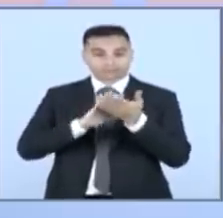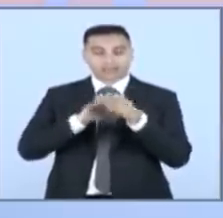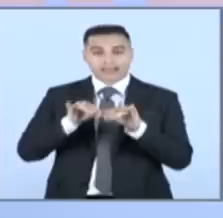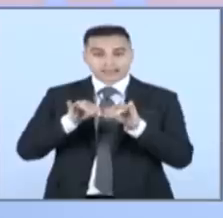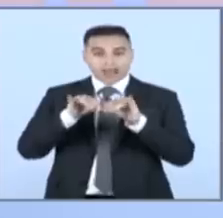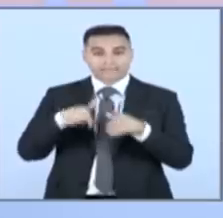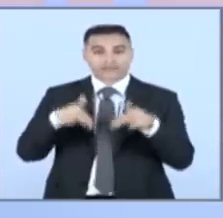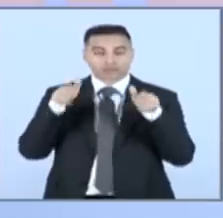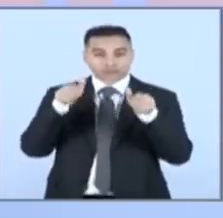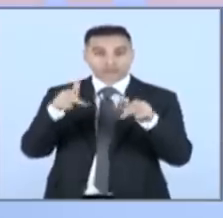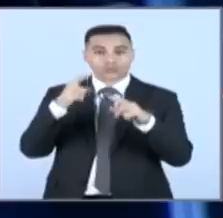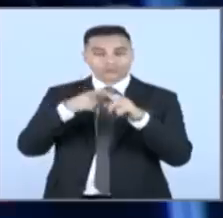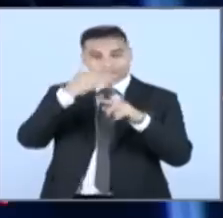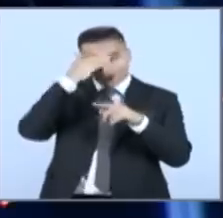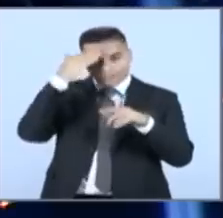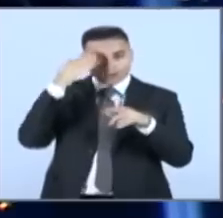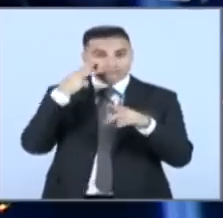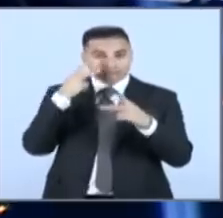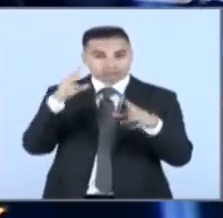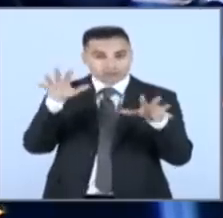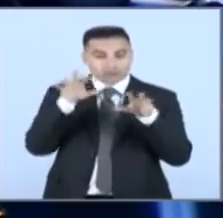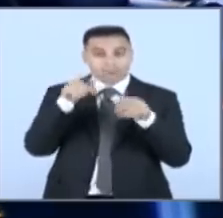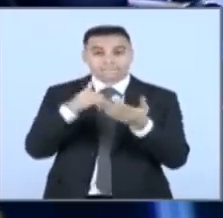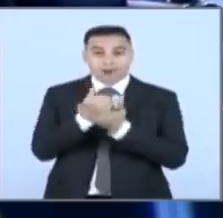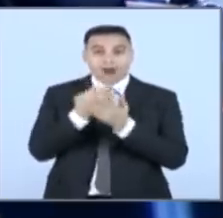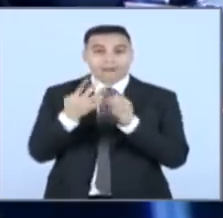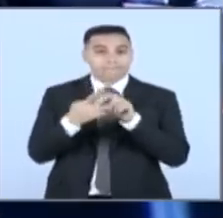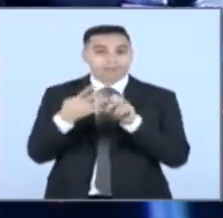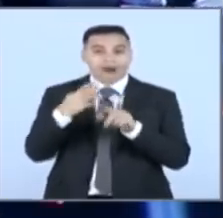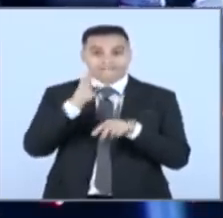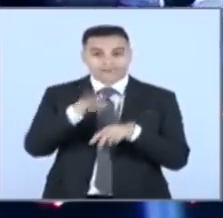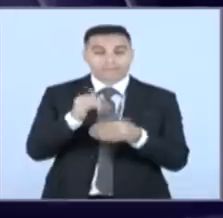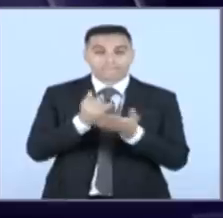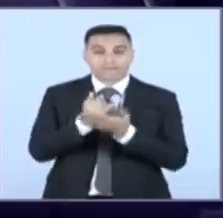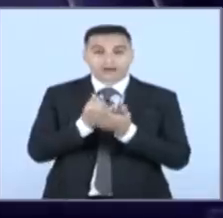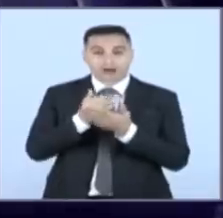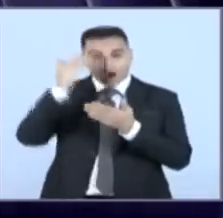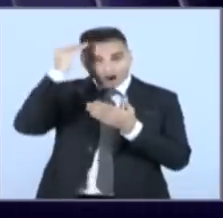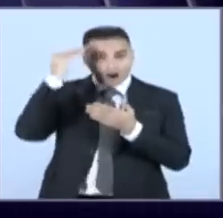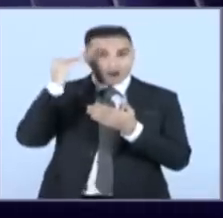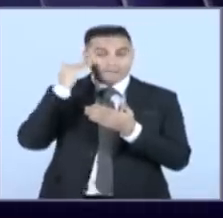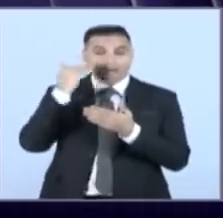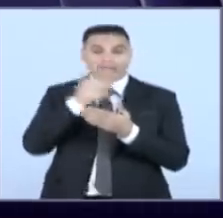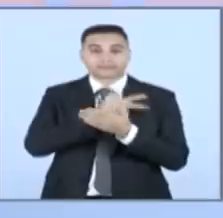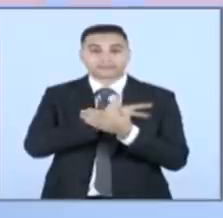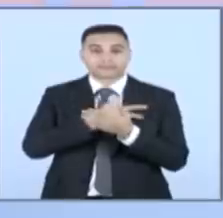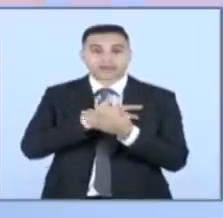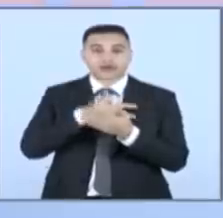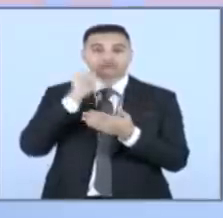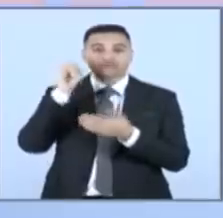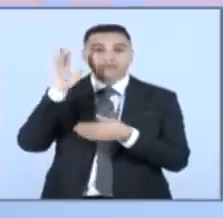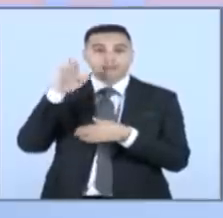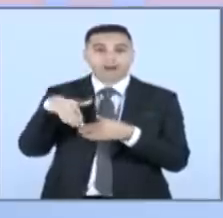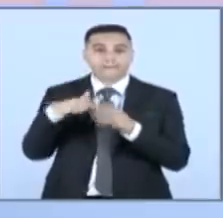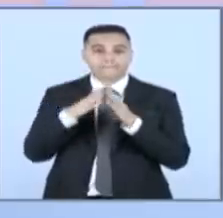داخل الاستوديو. معانا النهاردة 4 مدارس: مدرسة راهبات الكارمليت شبرا